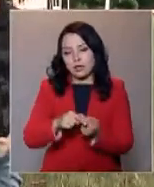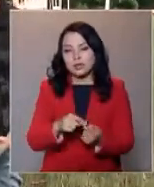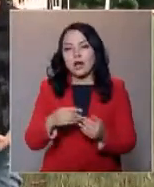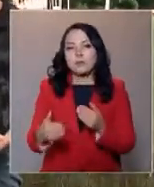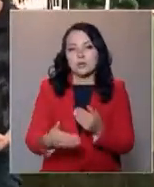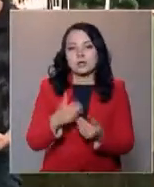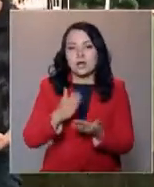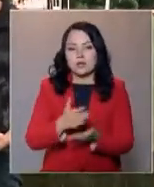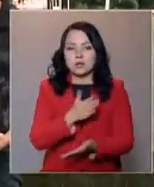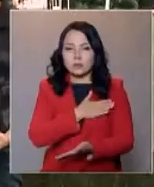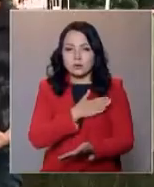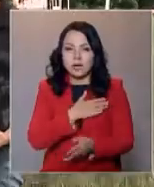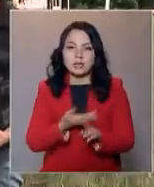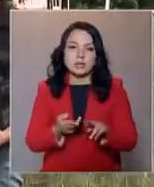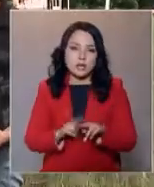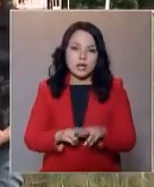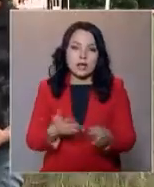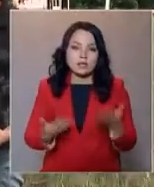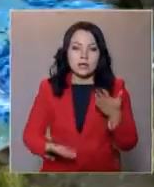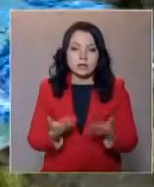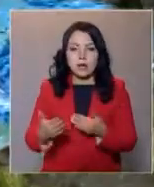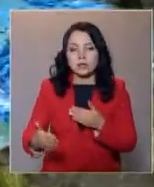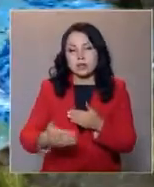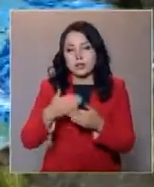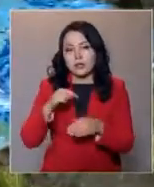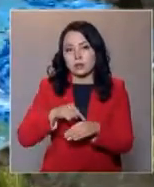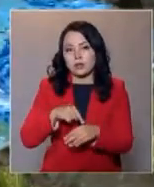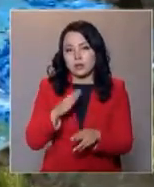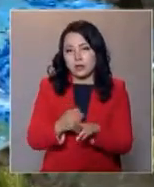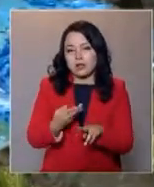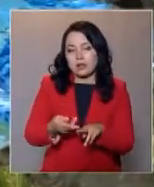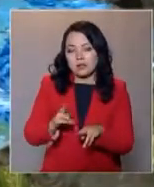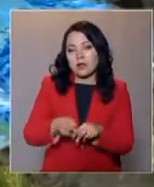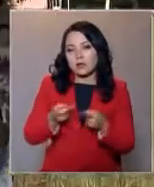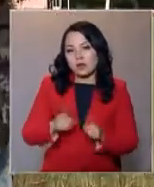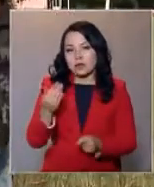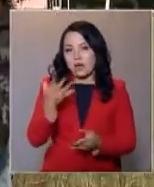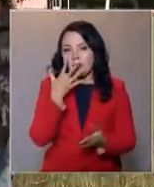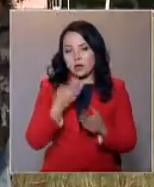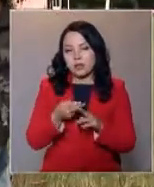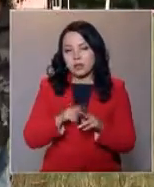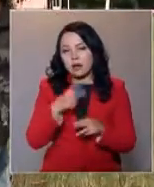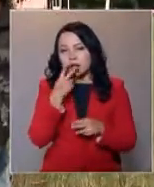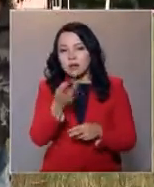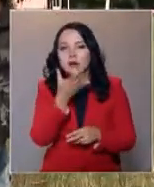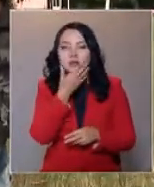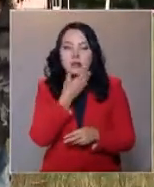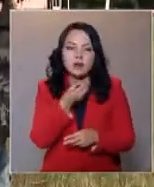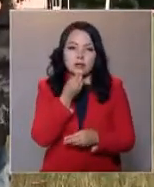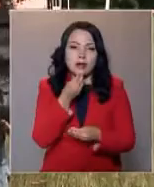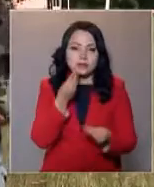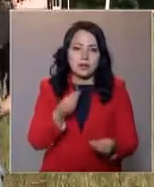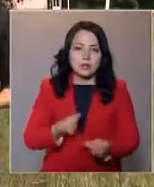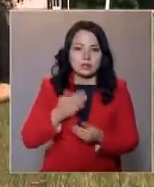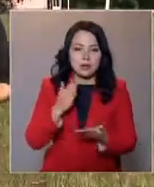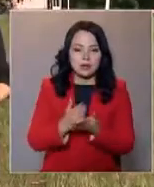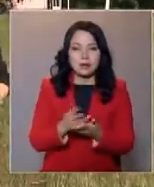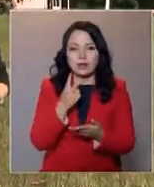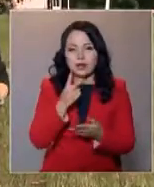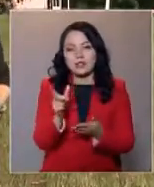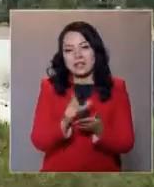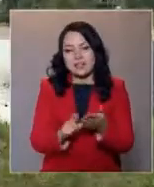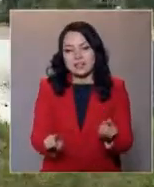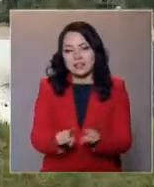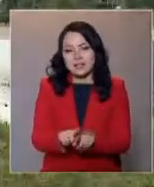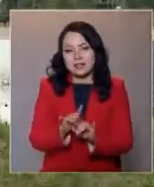Если душа воспринимает, значит, это твое. В увядании есть свое очарование. Чуть ли не стихи,